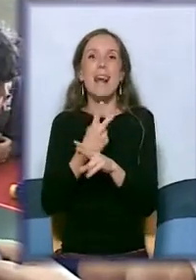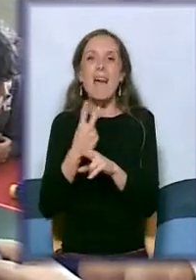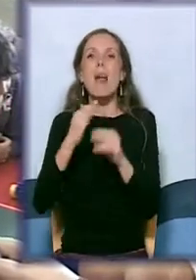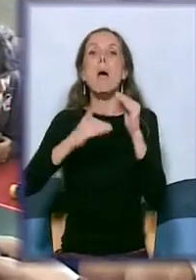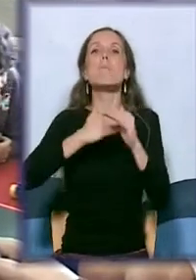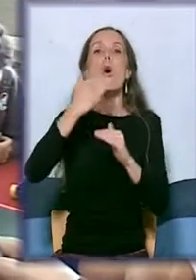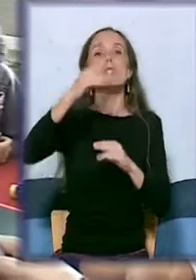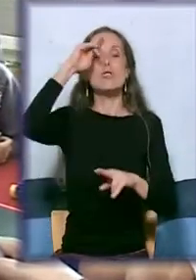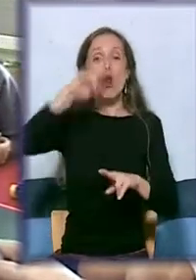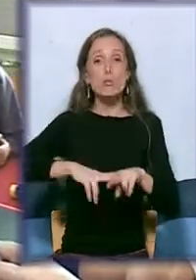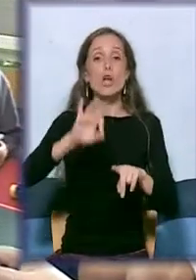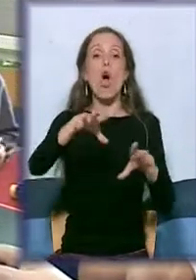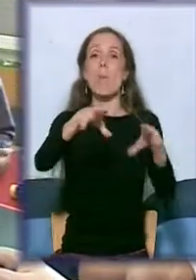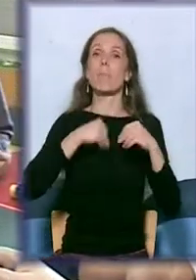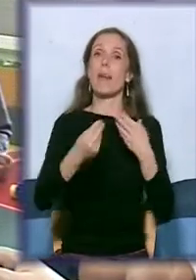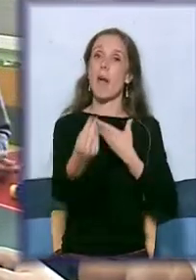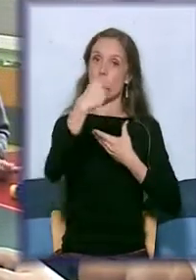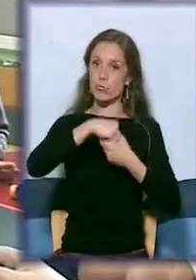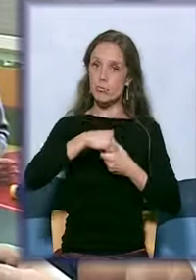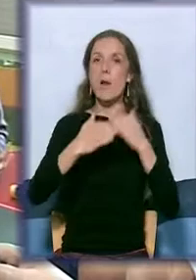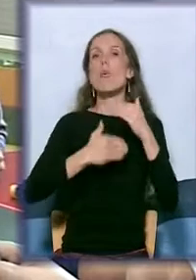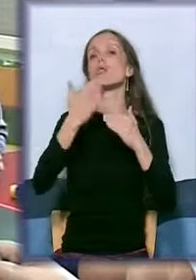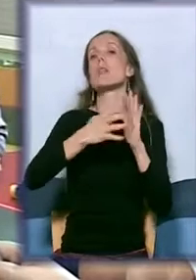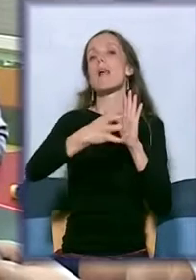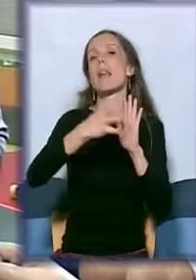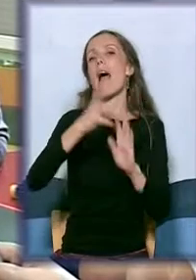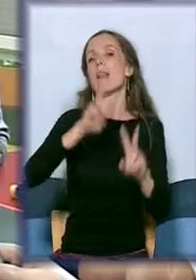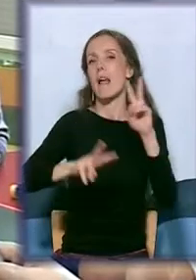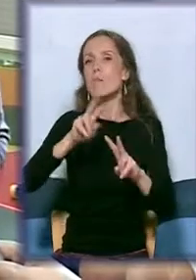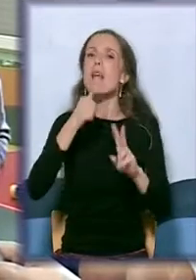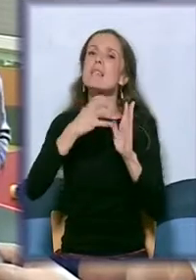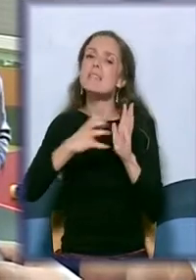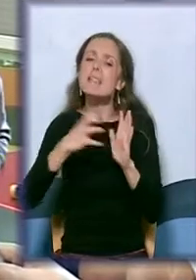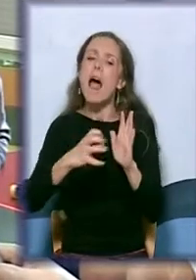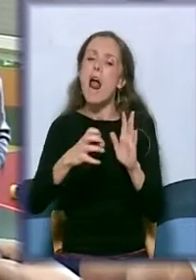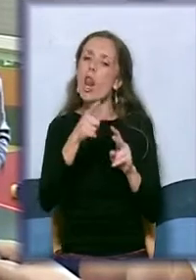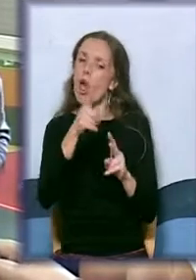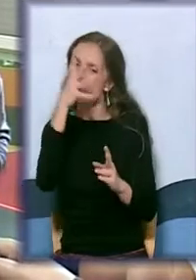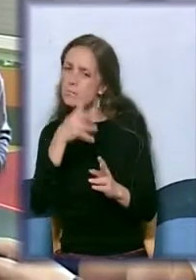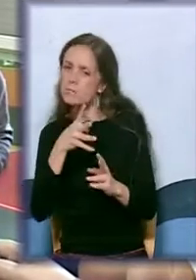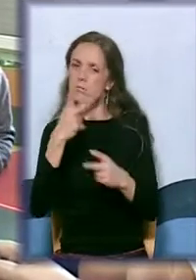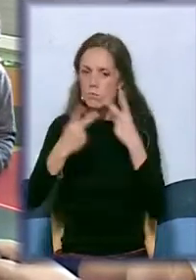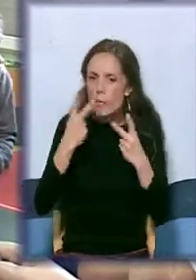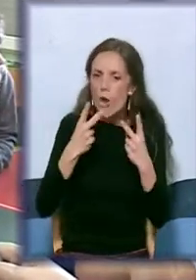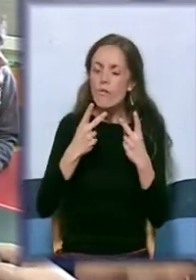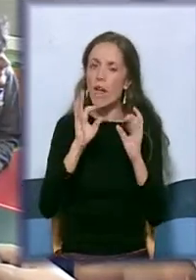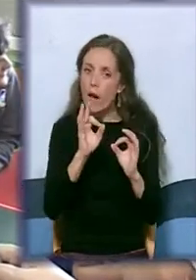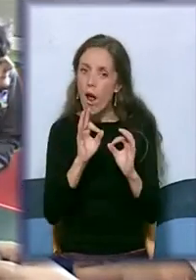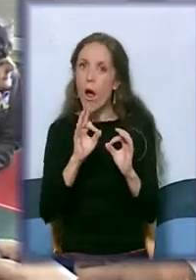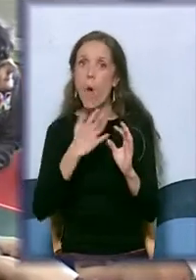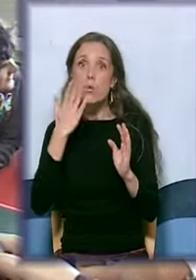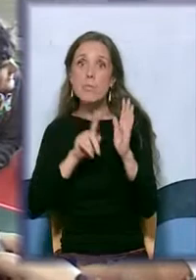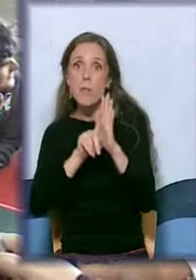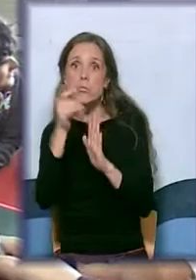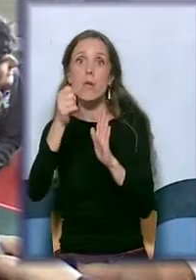korisnika i nakon toga sledi dalje sprovođenje tretmana uz kontinuiranu evaluaciju, odnosno praćenje uspešnosti samog tretmana.